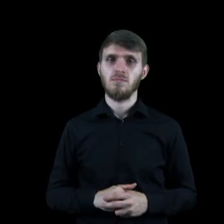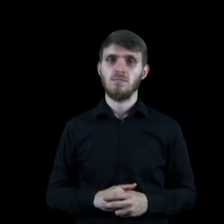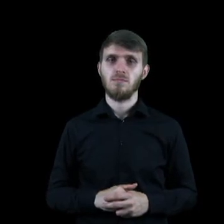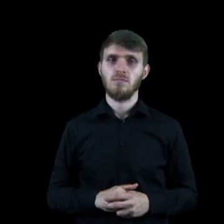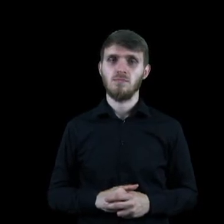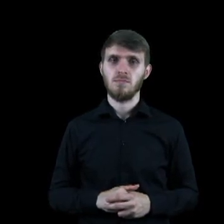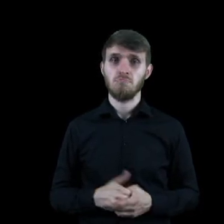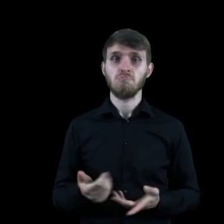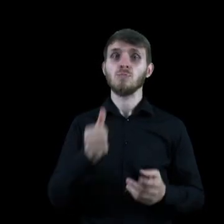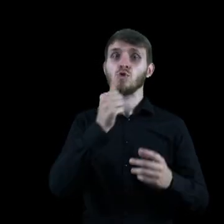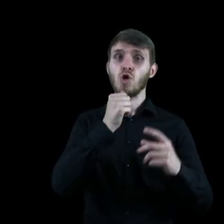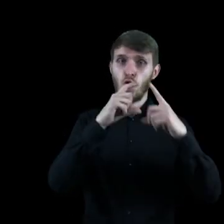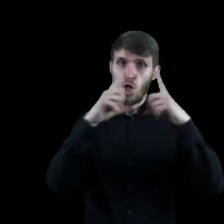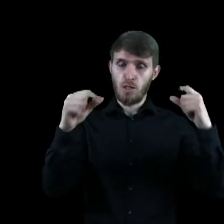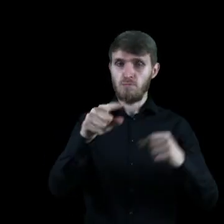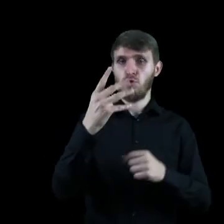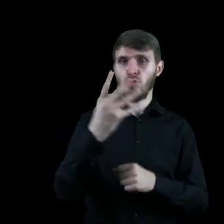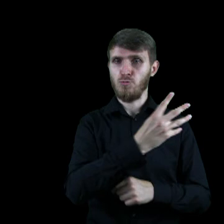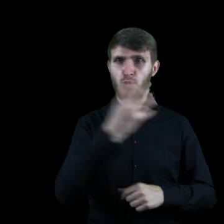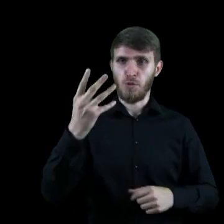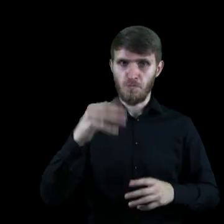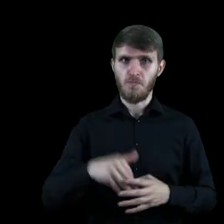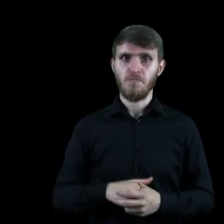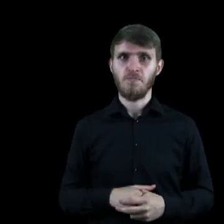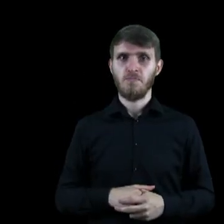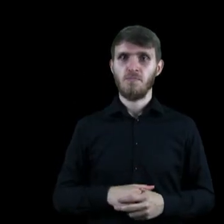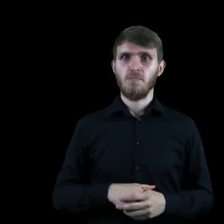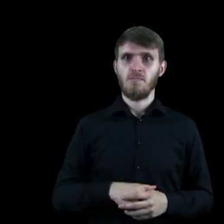czyli 4 miliony złotych. Na w sumie na dzielono.